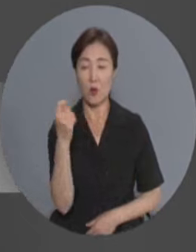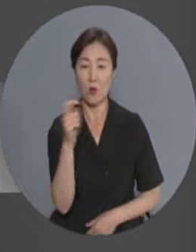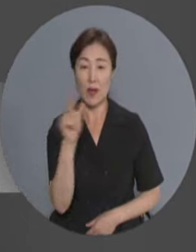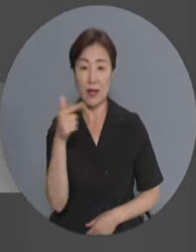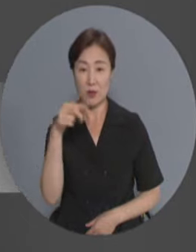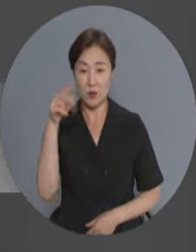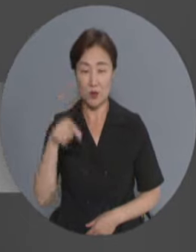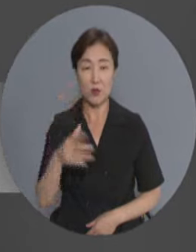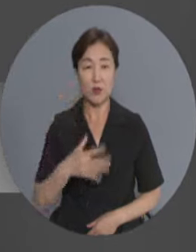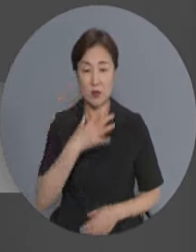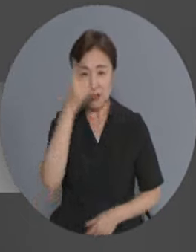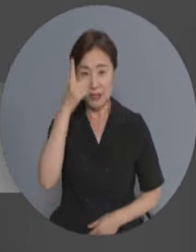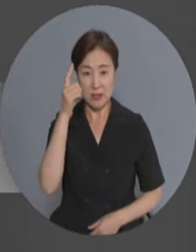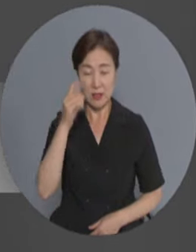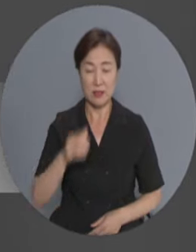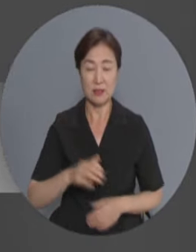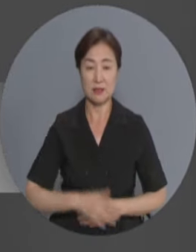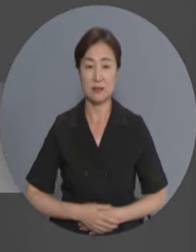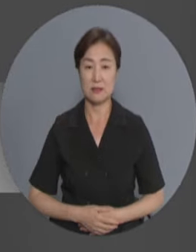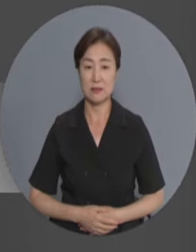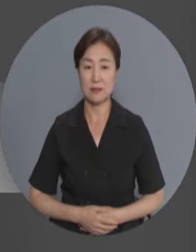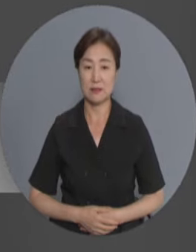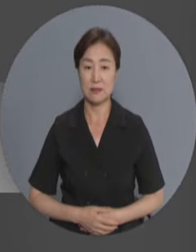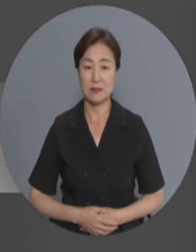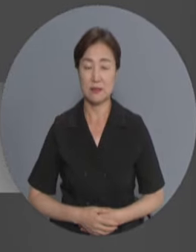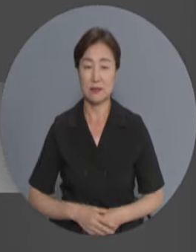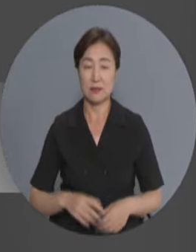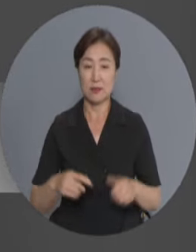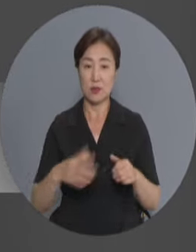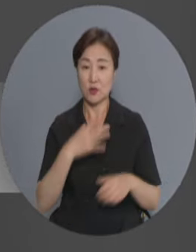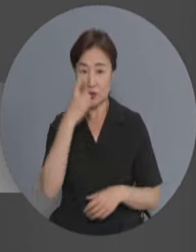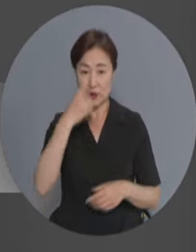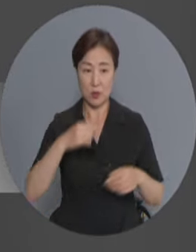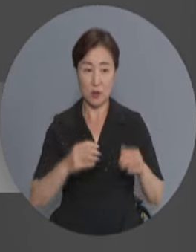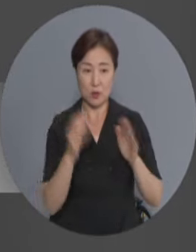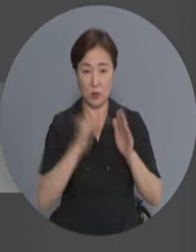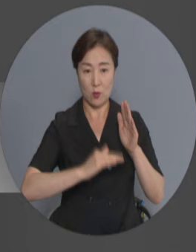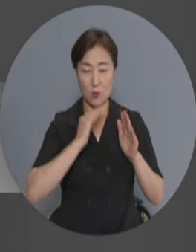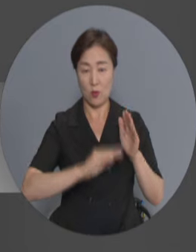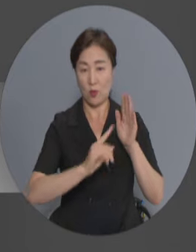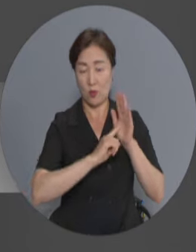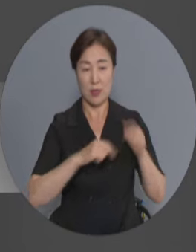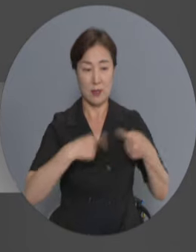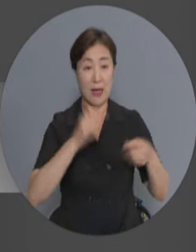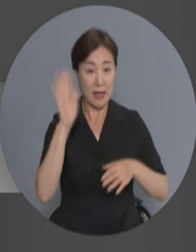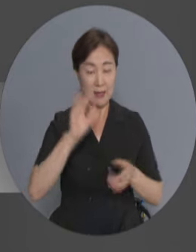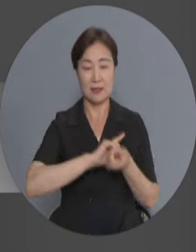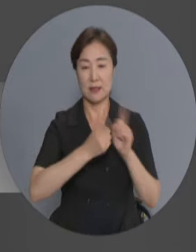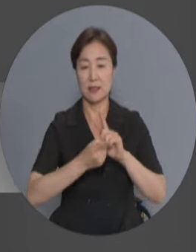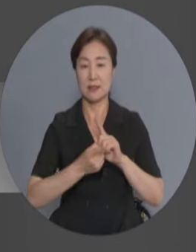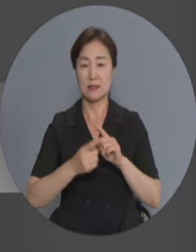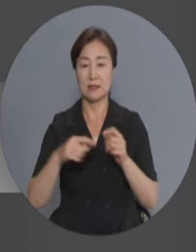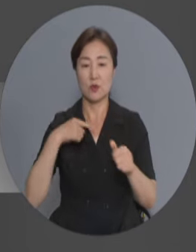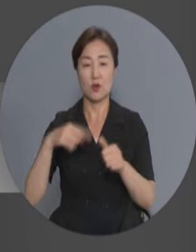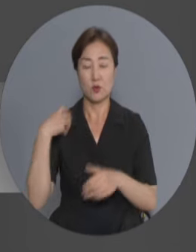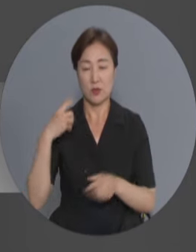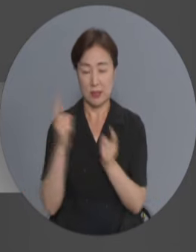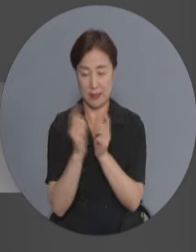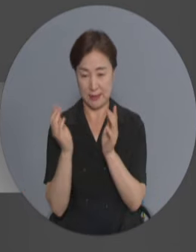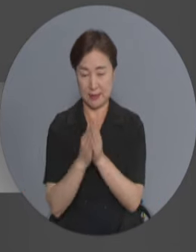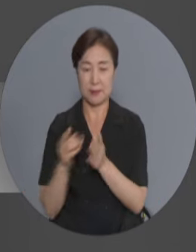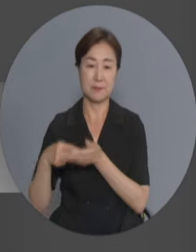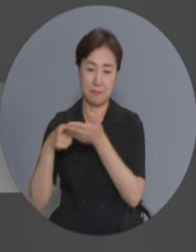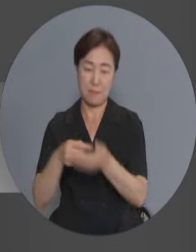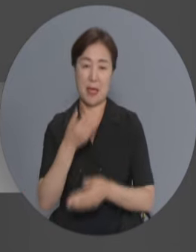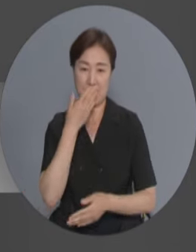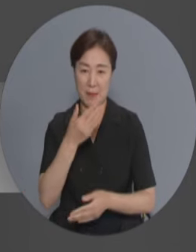통해 컨소시엄사까지 순천대가 도 공모에 응하지 않고 교육부에 직접 의대 신청을 할 수 있다고 공개적으로 확인해